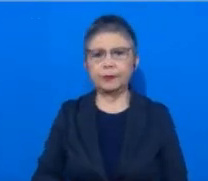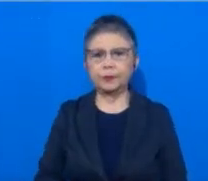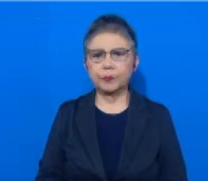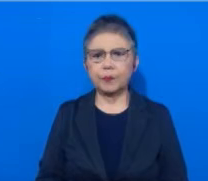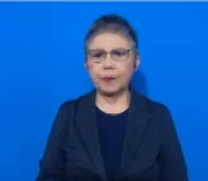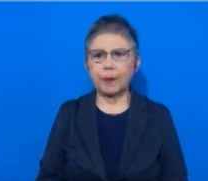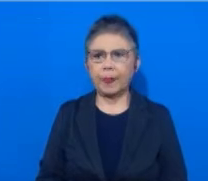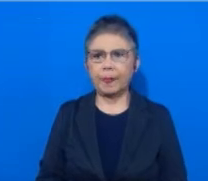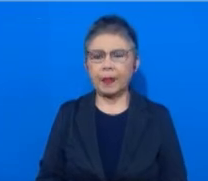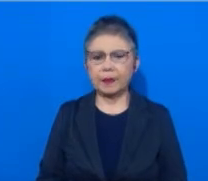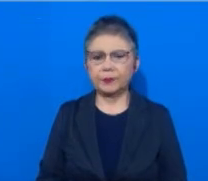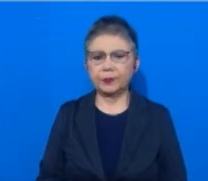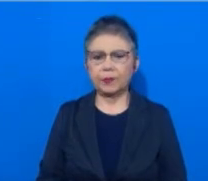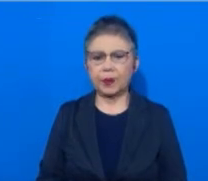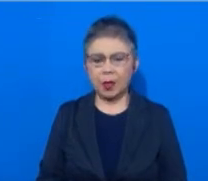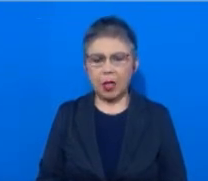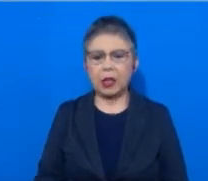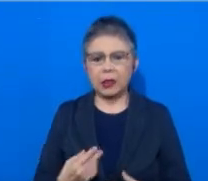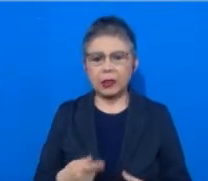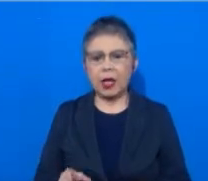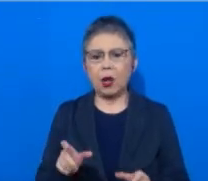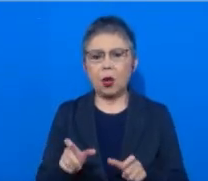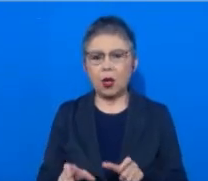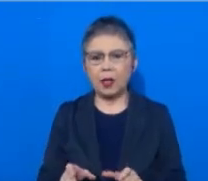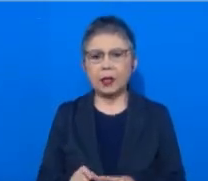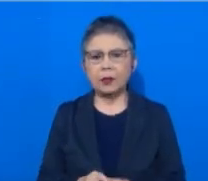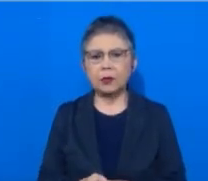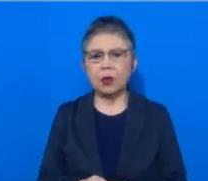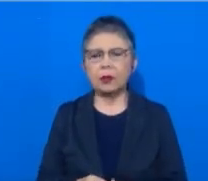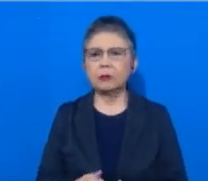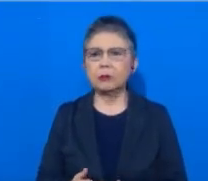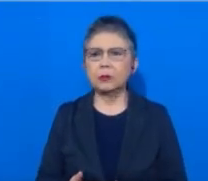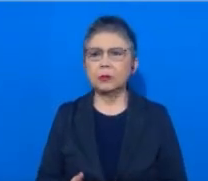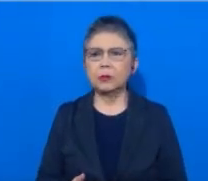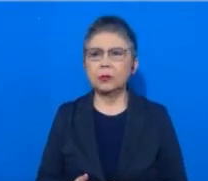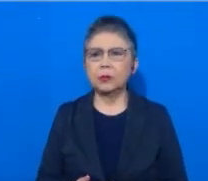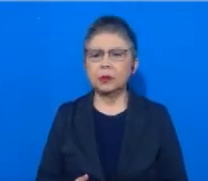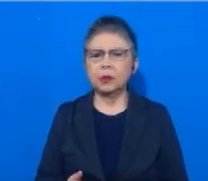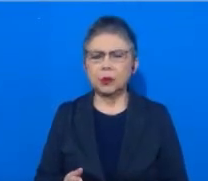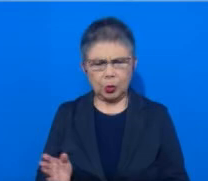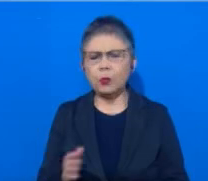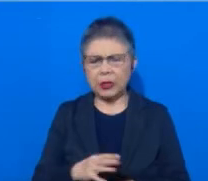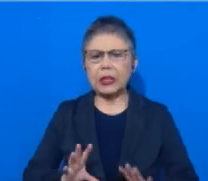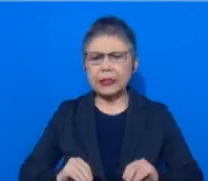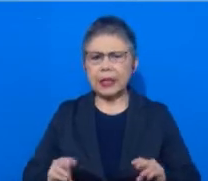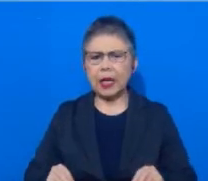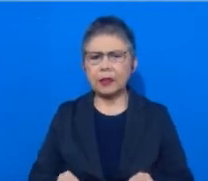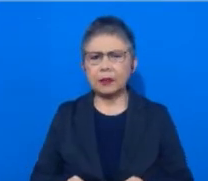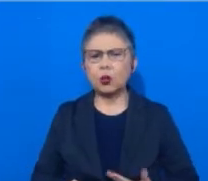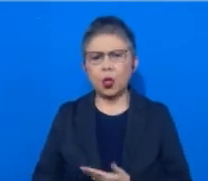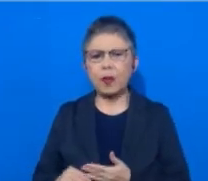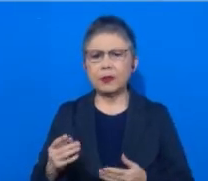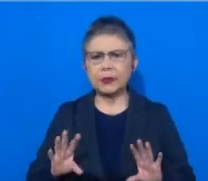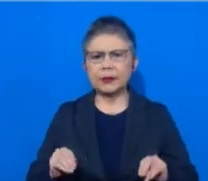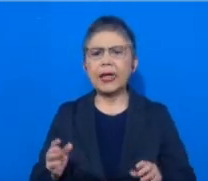Polri di camata Sabara di sebelum masihus Kebetulan saya juga ketemu